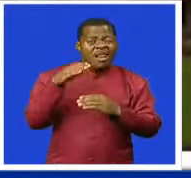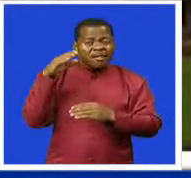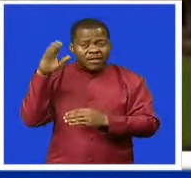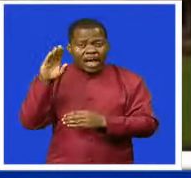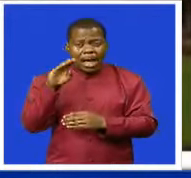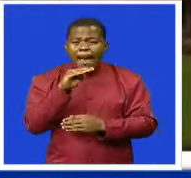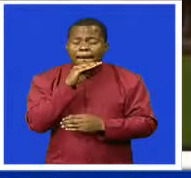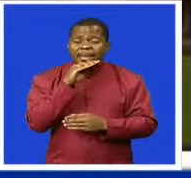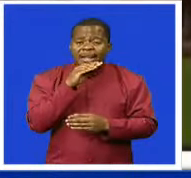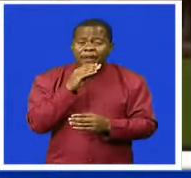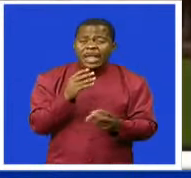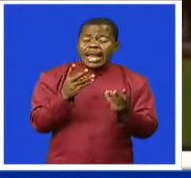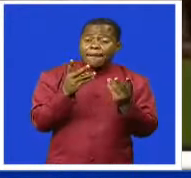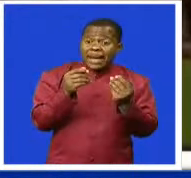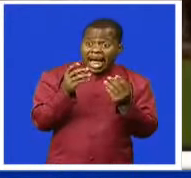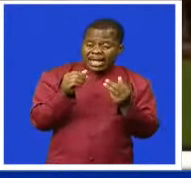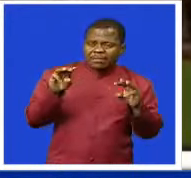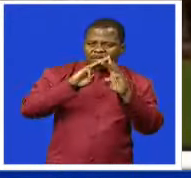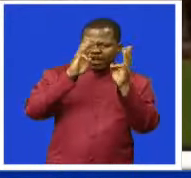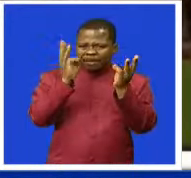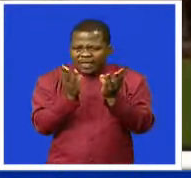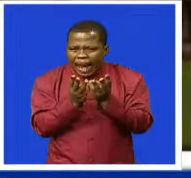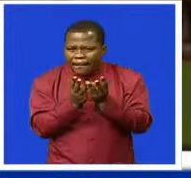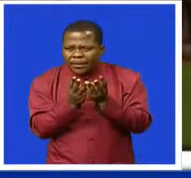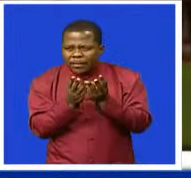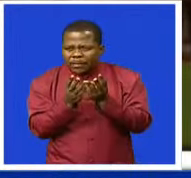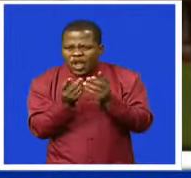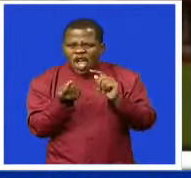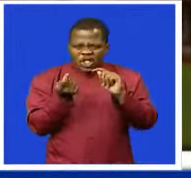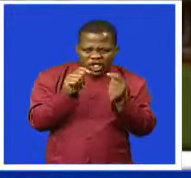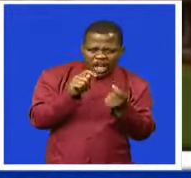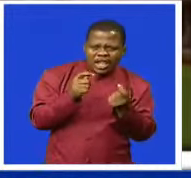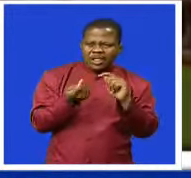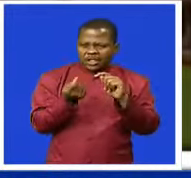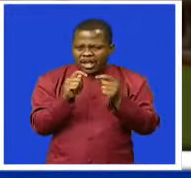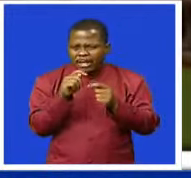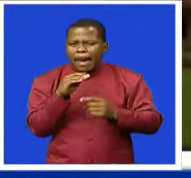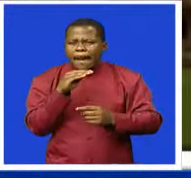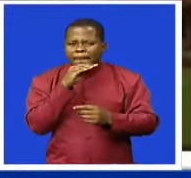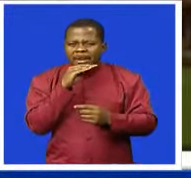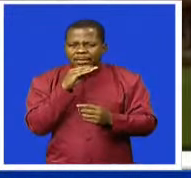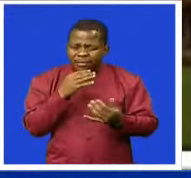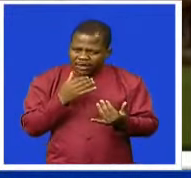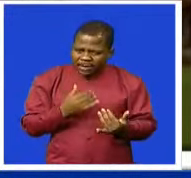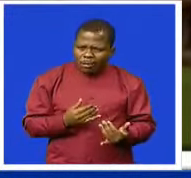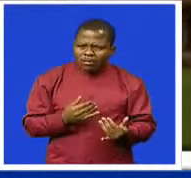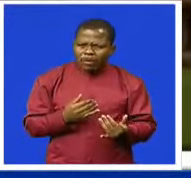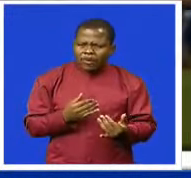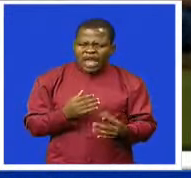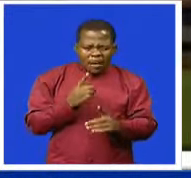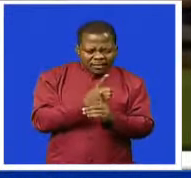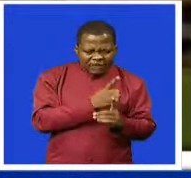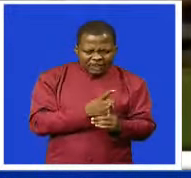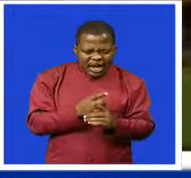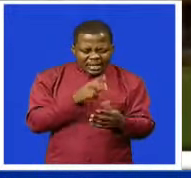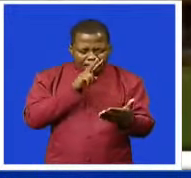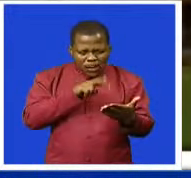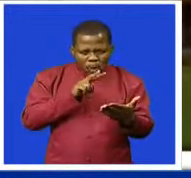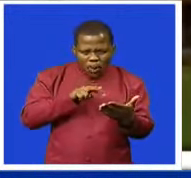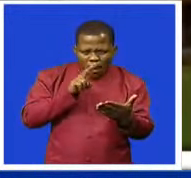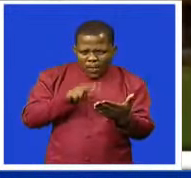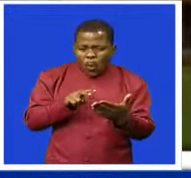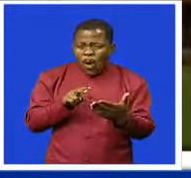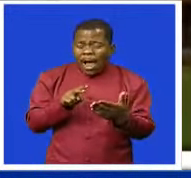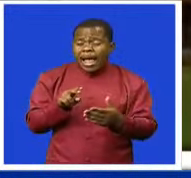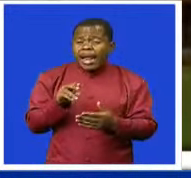kuyenyuka kuyehla kuyenyuka so kuyabese sekuyabida lokuthi asibukete lenzengo yagezi kuthi asikhulise kancane